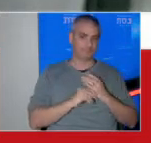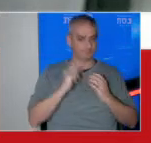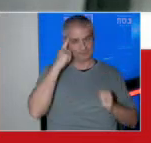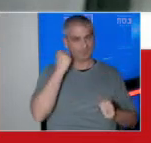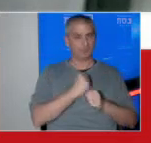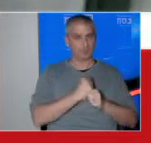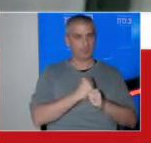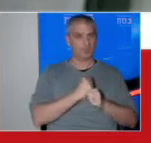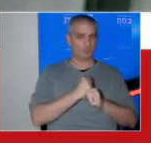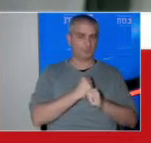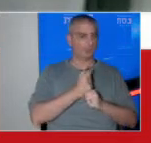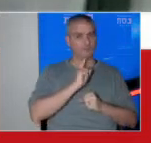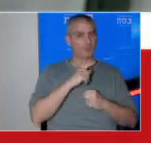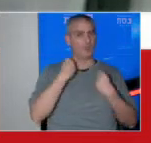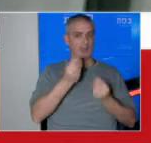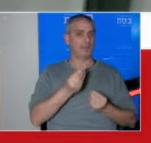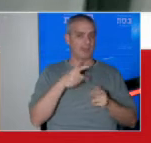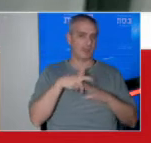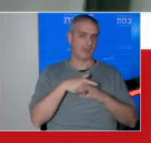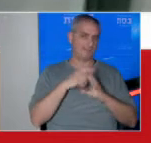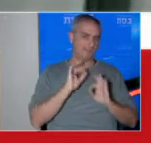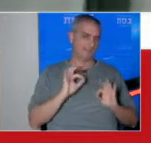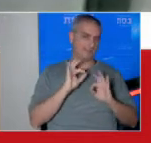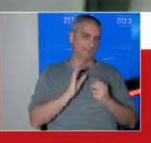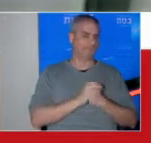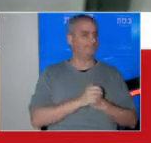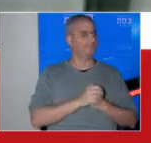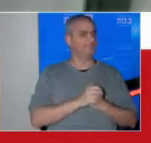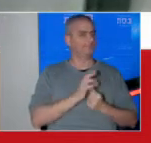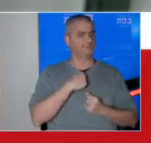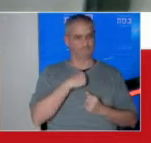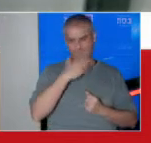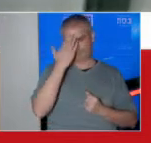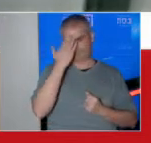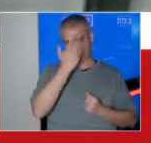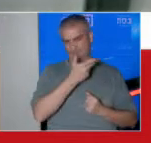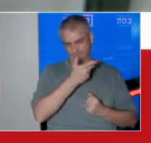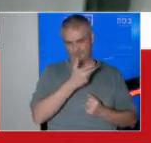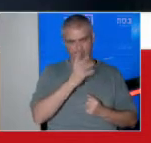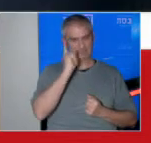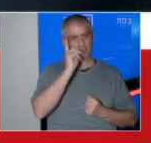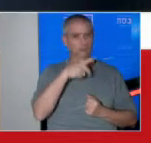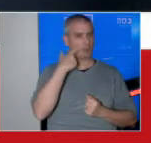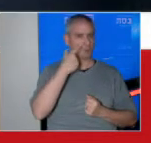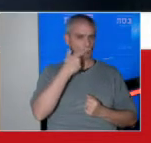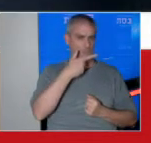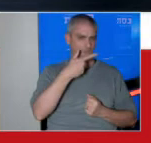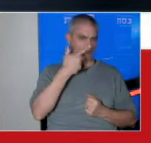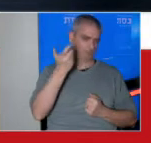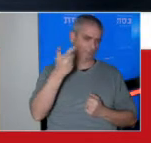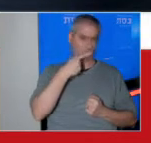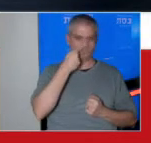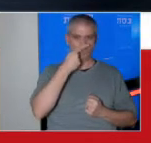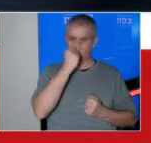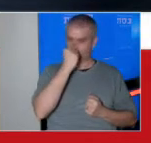עקשנות ונחישות טיפוסית כזאת, שלא לתת לזה להפריע לשגרת החיים שלו. עכשיו נטע, אנחנו מכירים את האיומים האלה של פוטין על אוקראינה, לא ניכנס